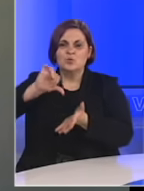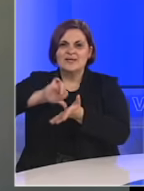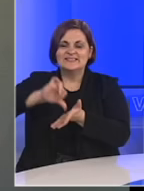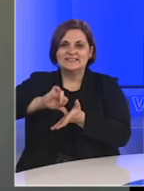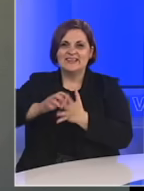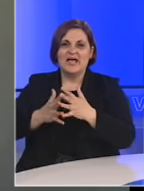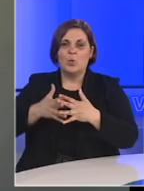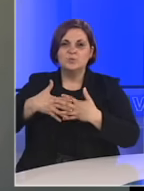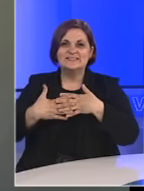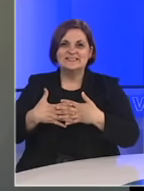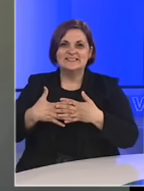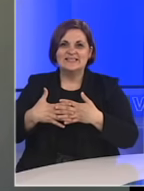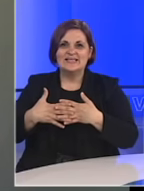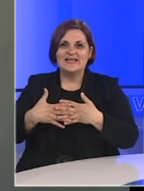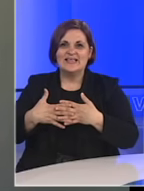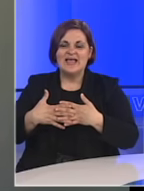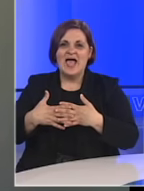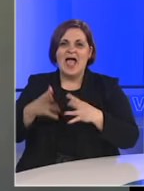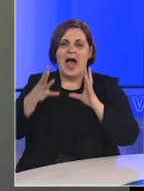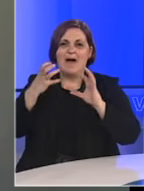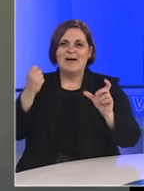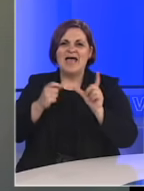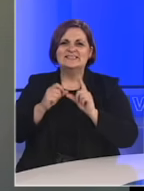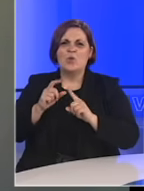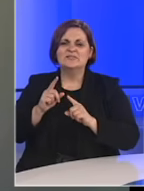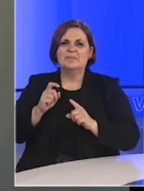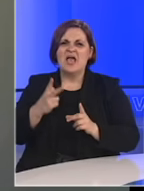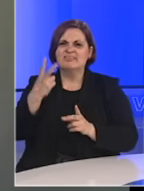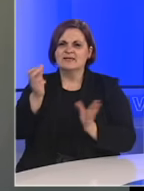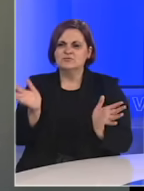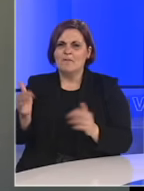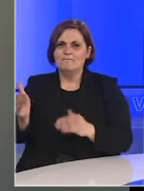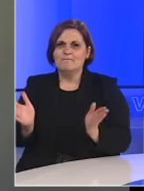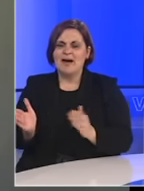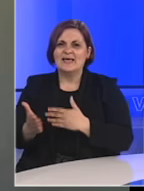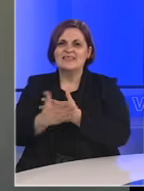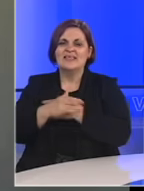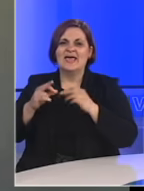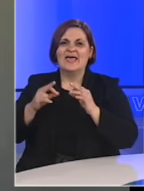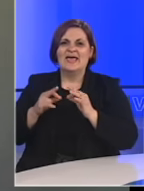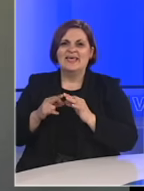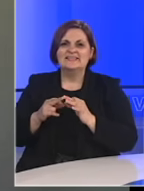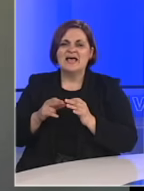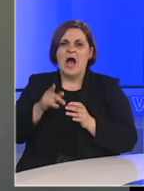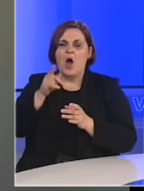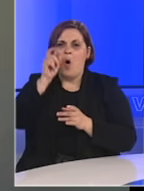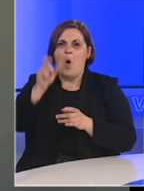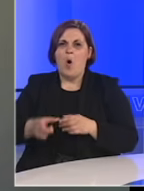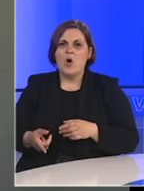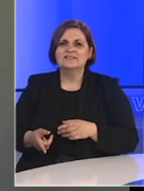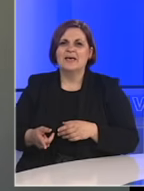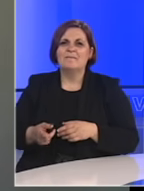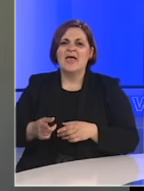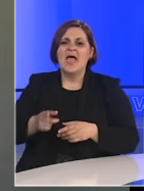sa Saudijskom ambasadom, negdje 300 paketa za korisnike, dakle,